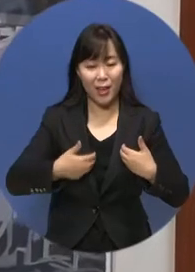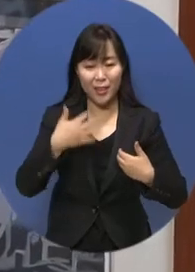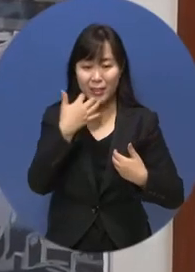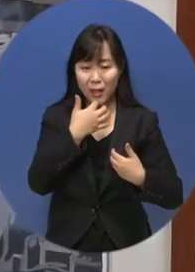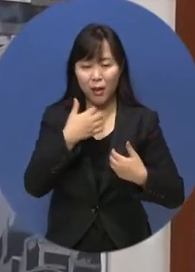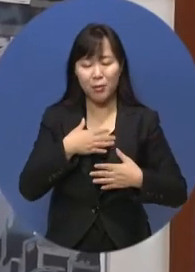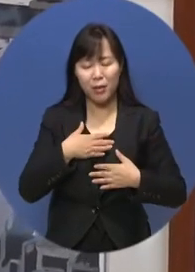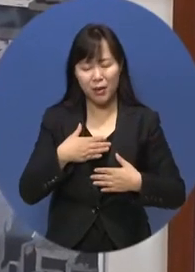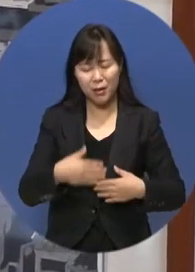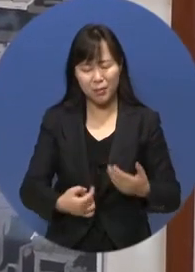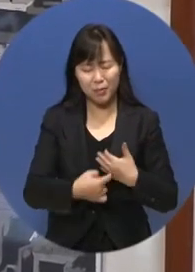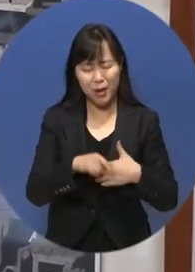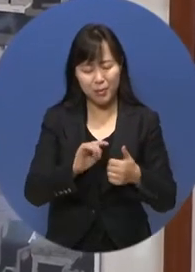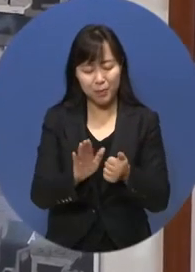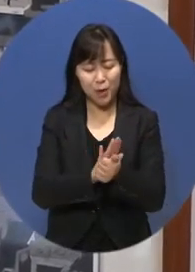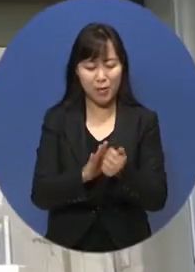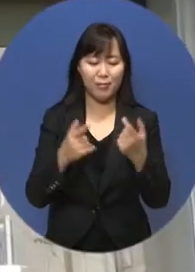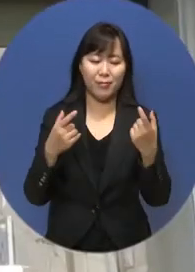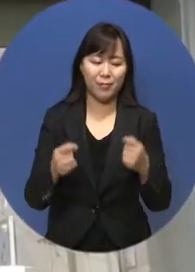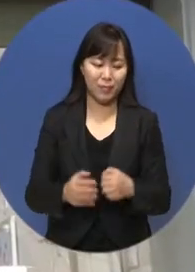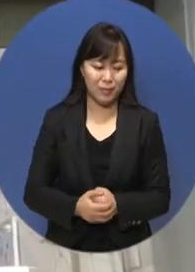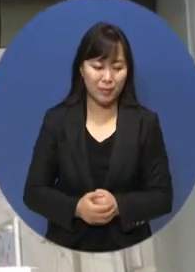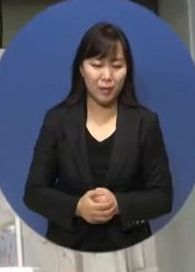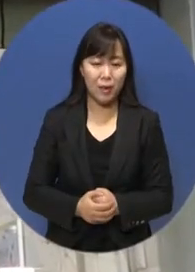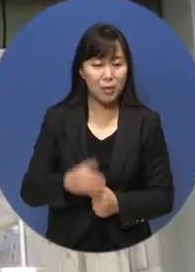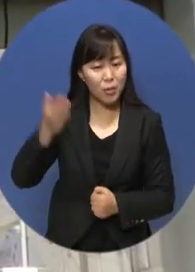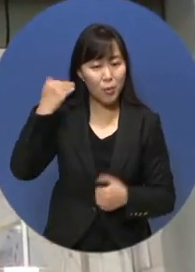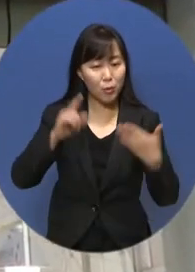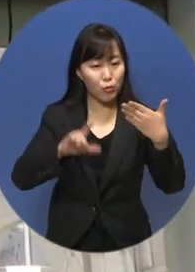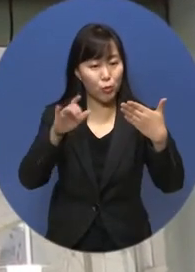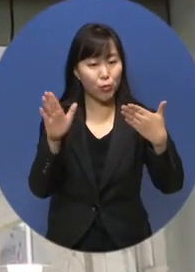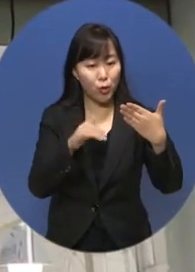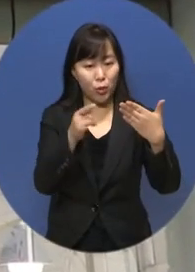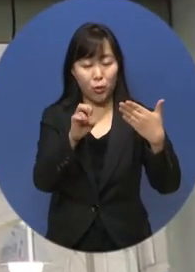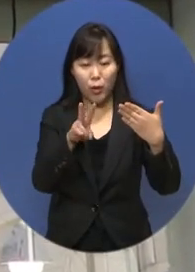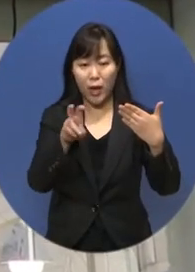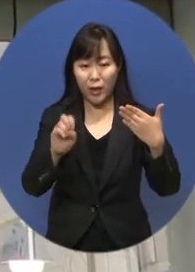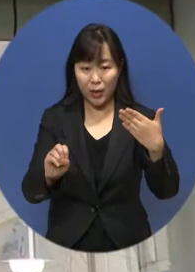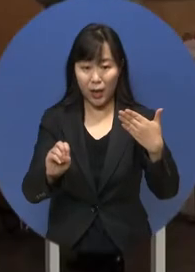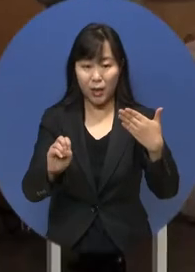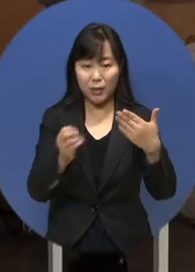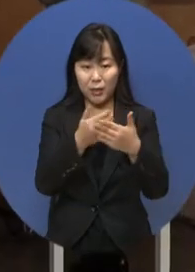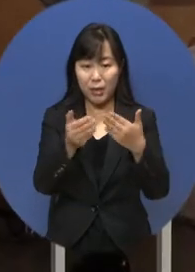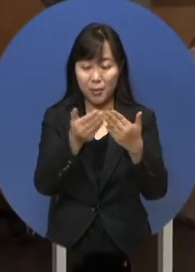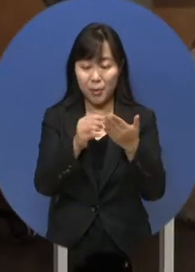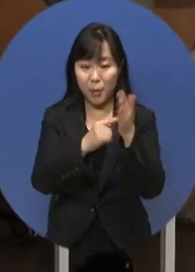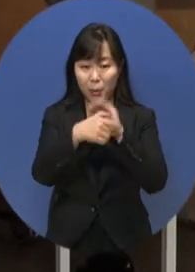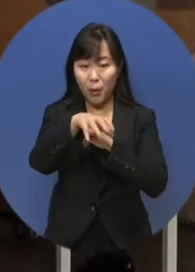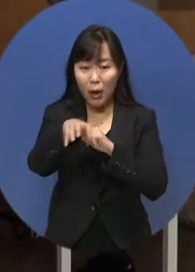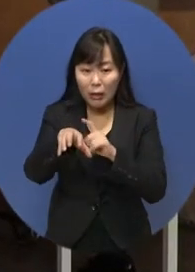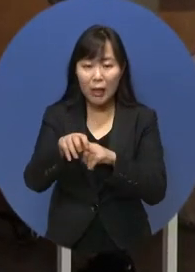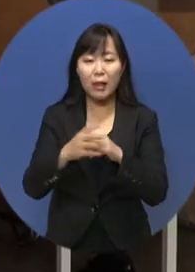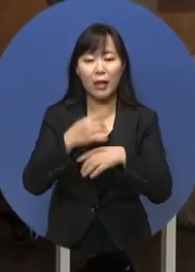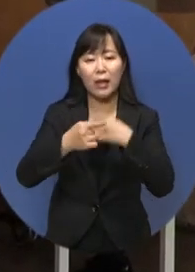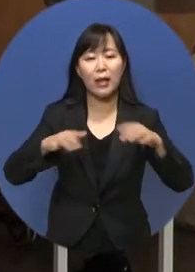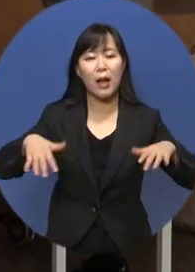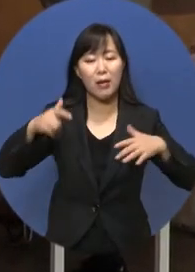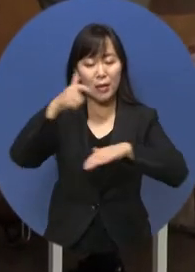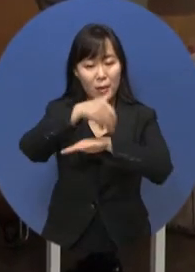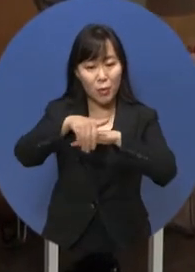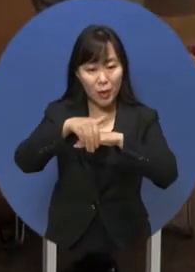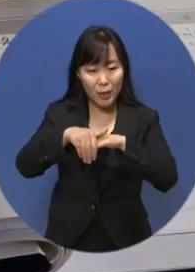지친 마음을 달랩니다. 지난 9일부터 광양 미담 갤러리에서는 가을 기획전